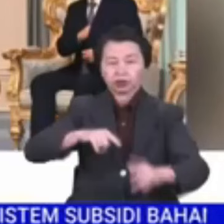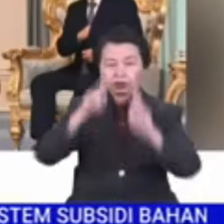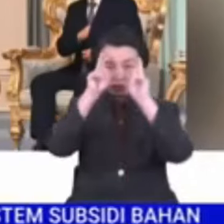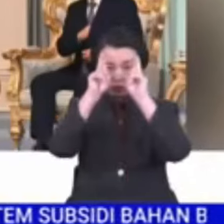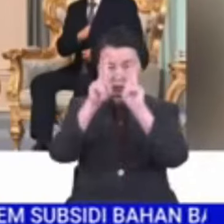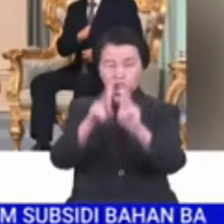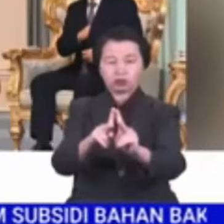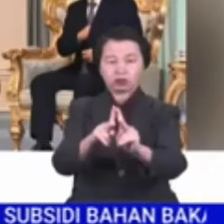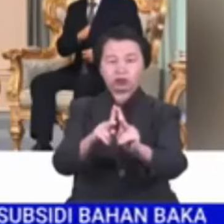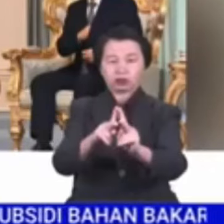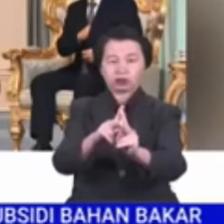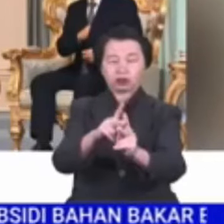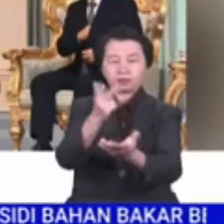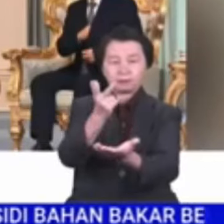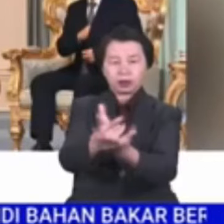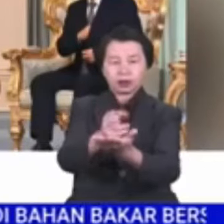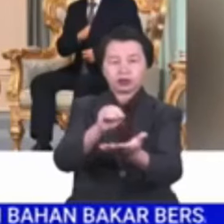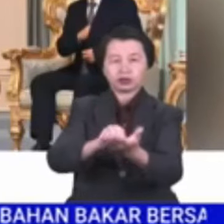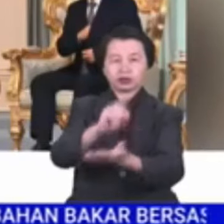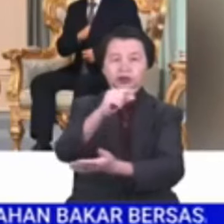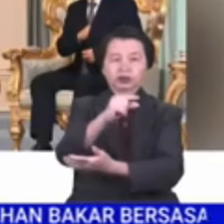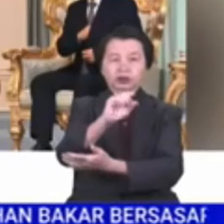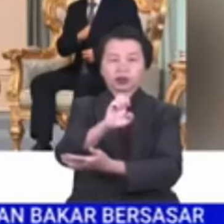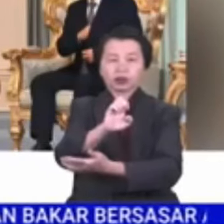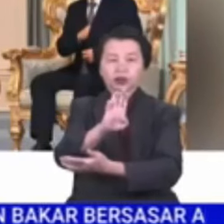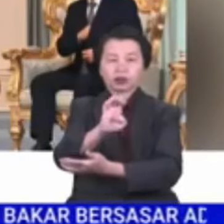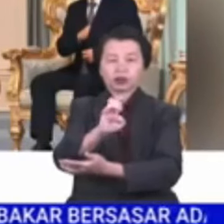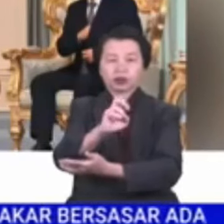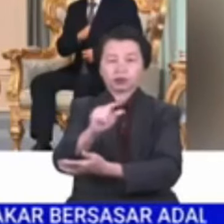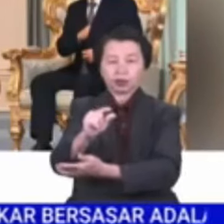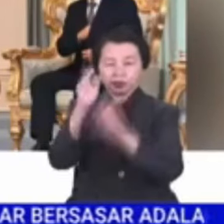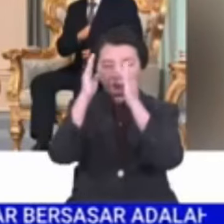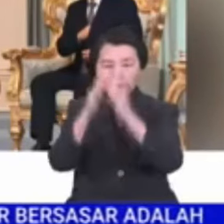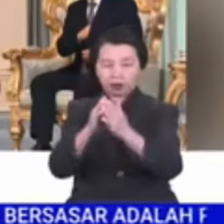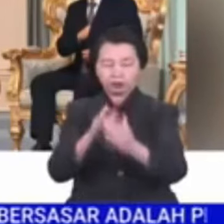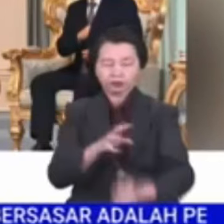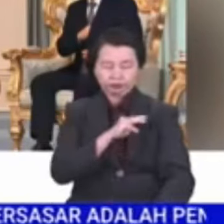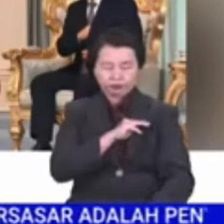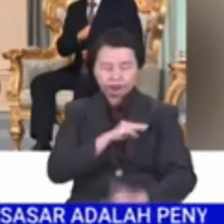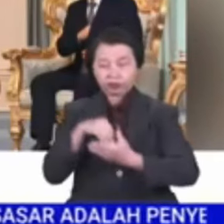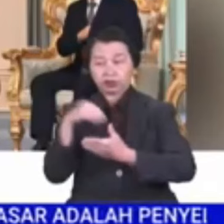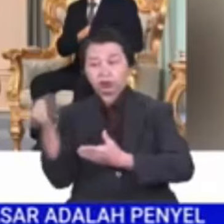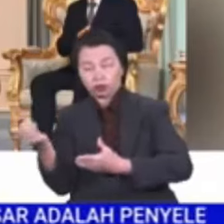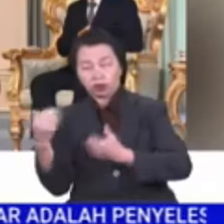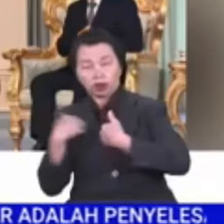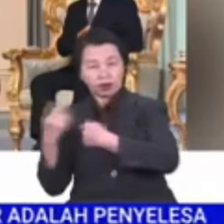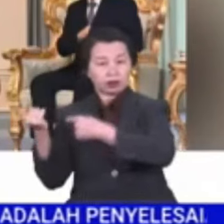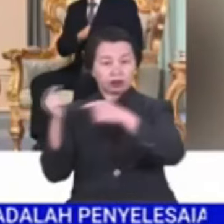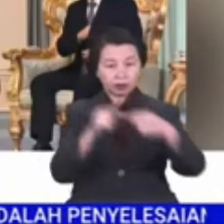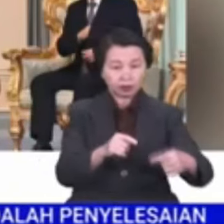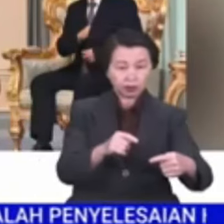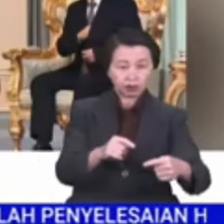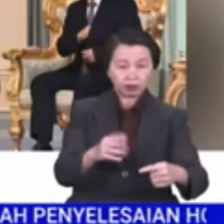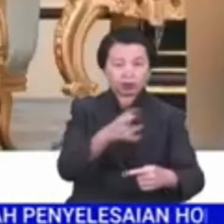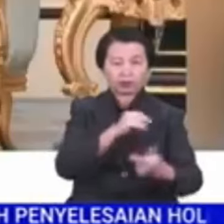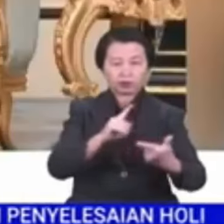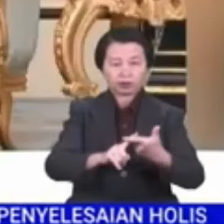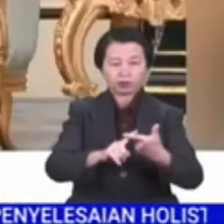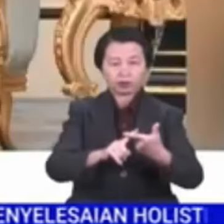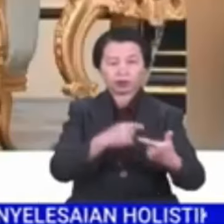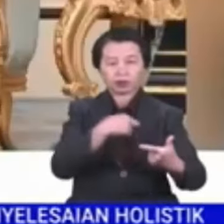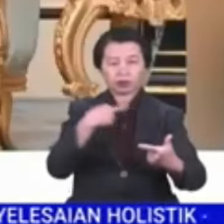konten industrial Park yang terletak di gepeng Pahang turut hadir menteri luar negeri Datuk Sri Saifuddin Abdullah duta besar